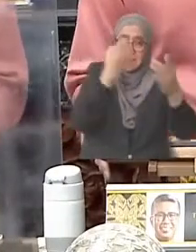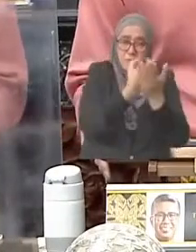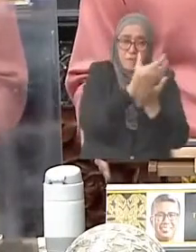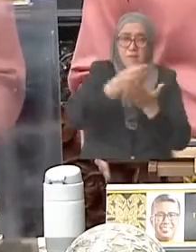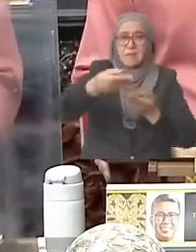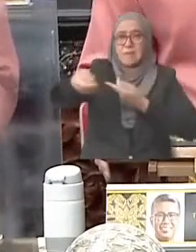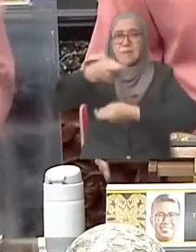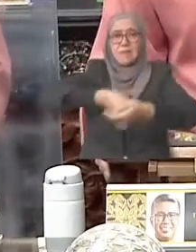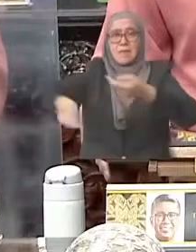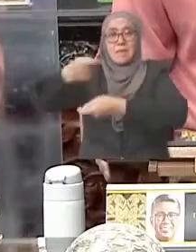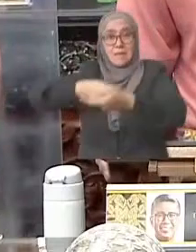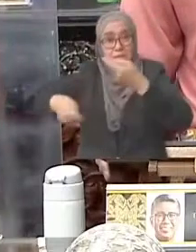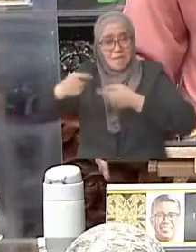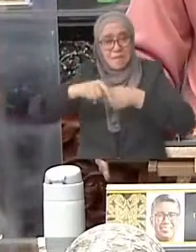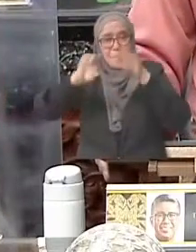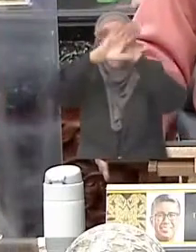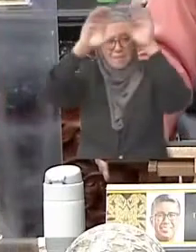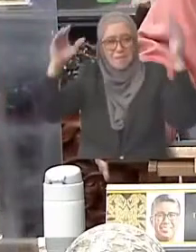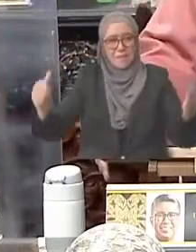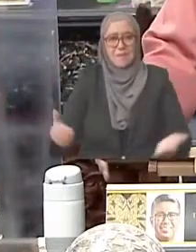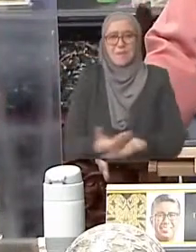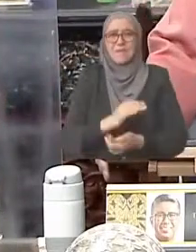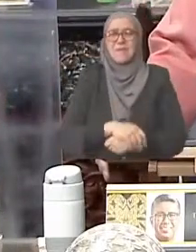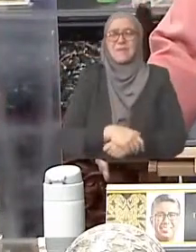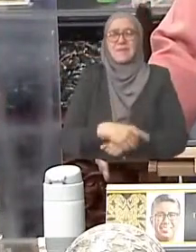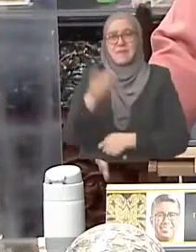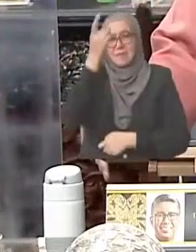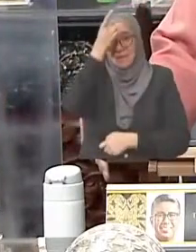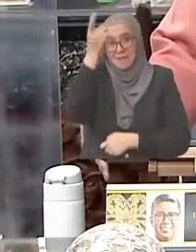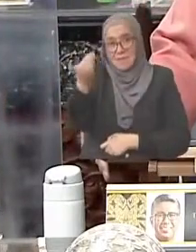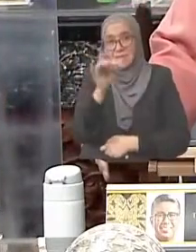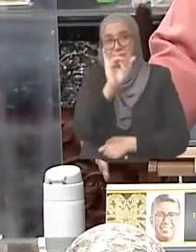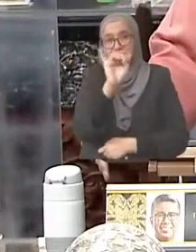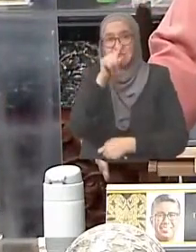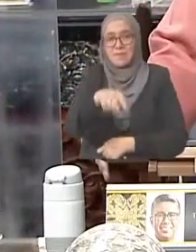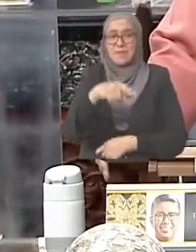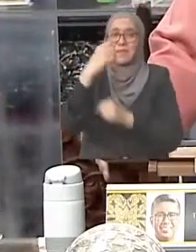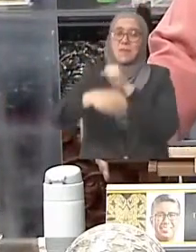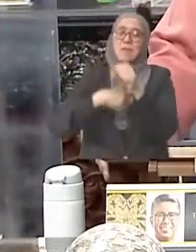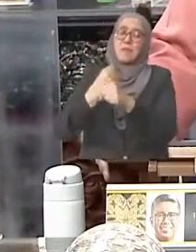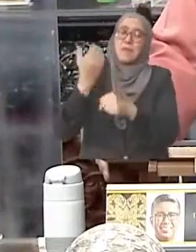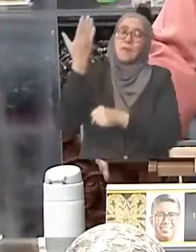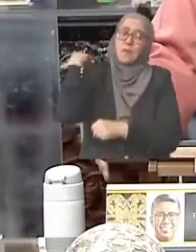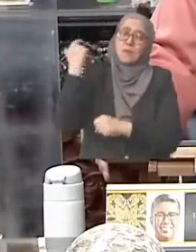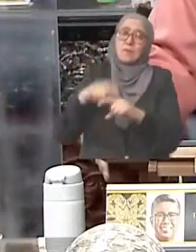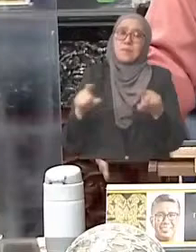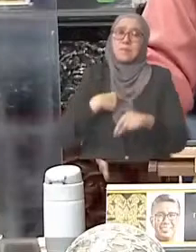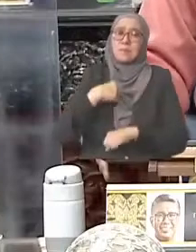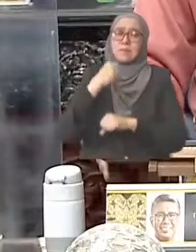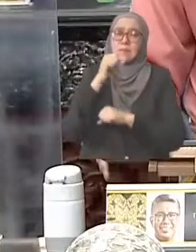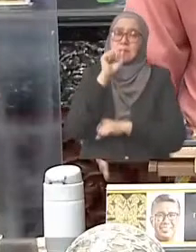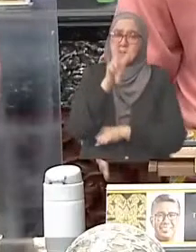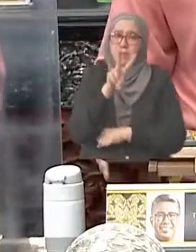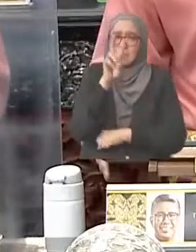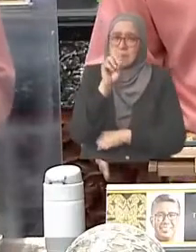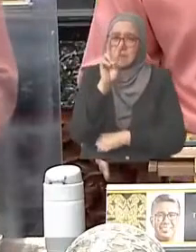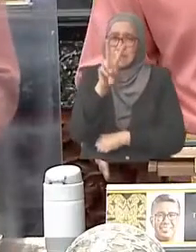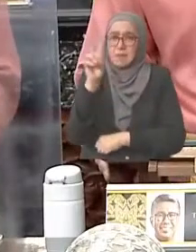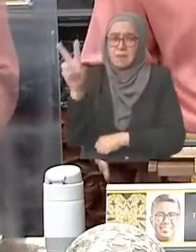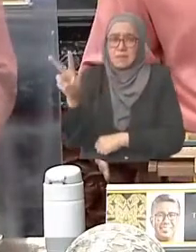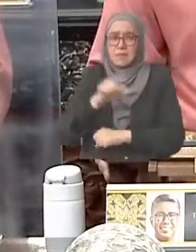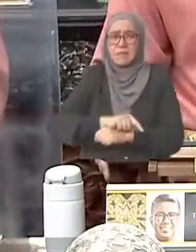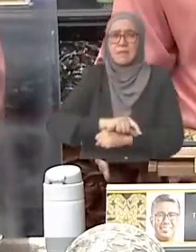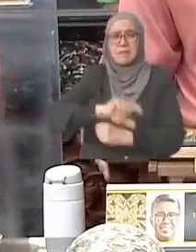jatuh yang di betul seperti tahun lalu bajaj 2022 dirangkai dengan mengekalkan tradisi keterbukaan